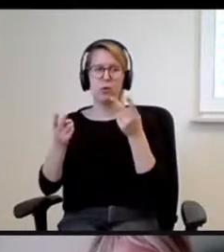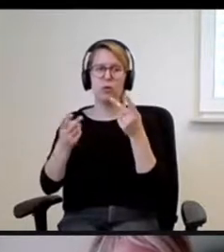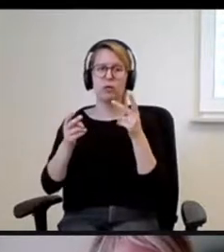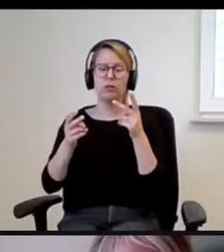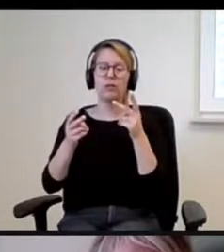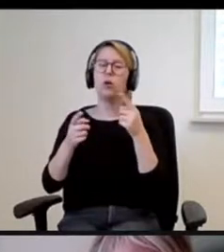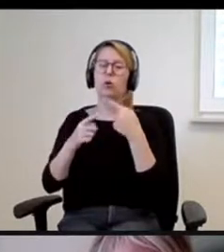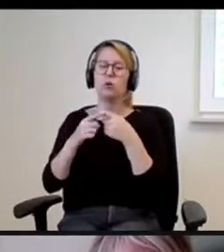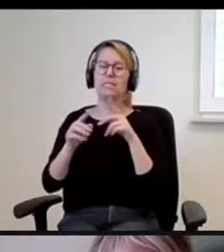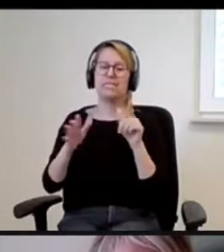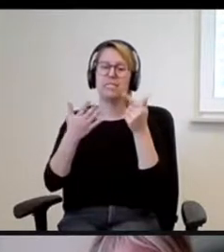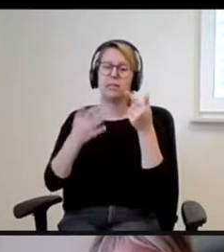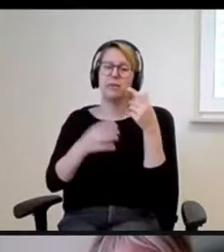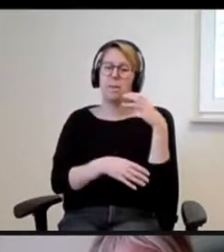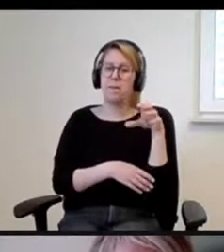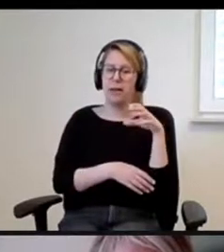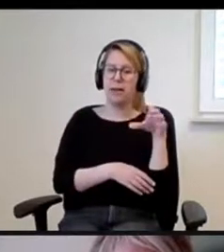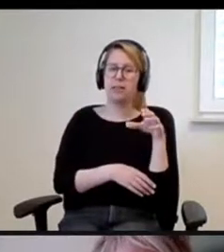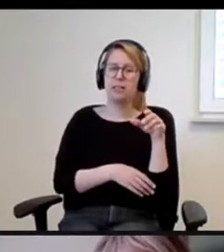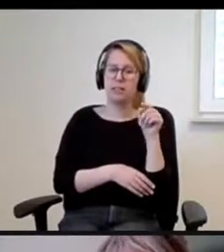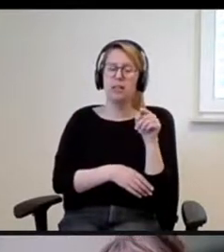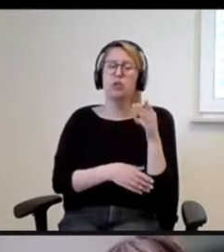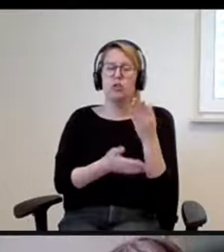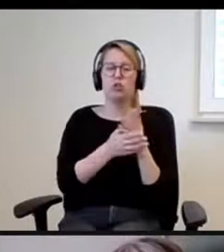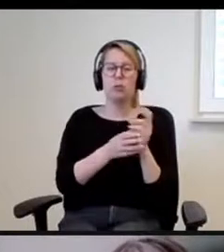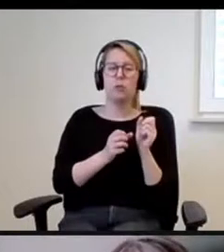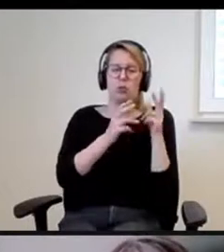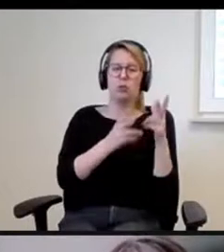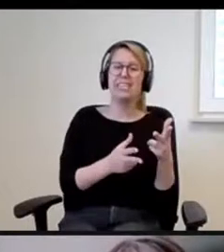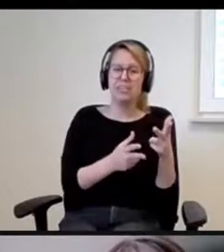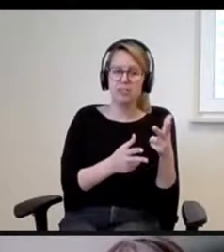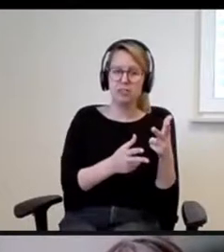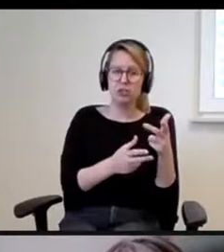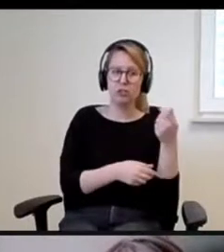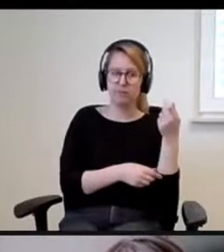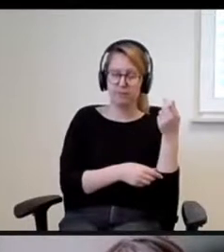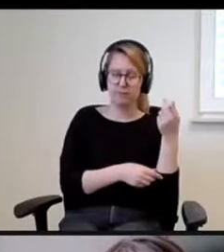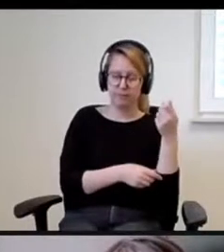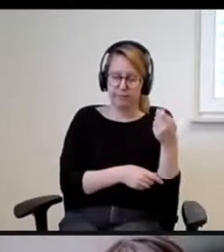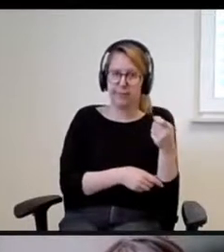du Conseil de l'Union européenne. Il y aura un sommet social. Donc, ce sommet social,